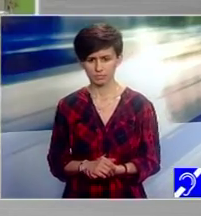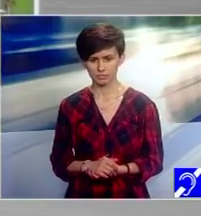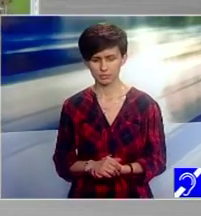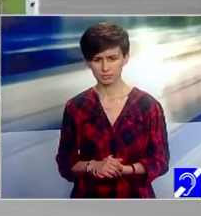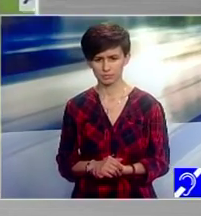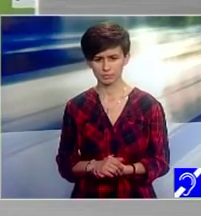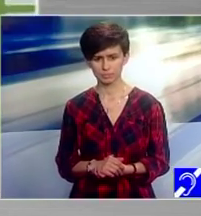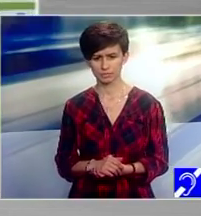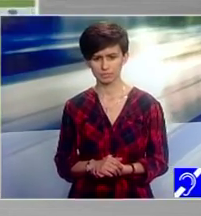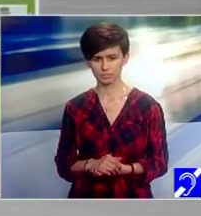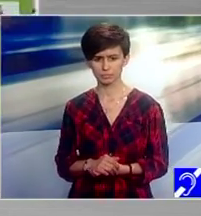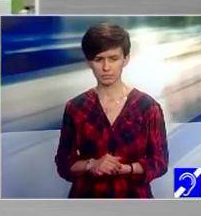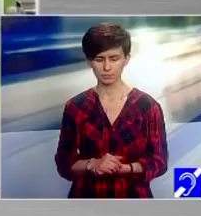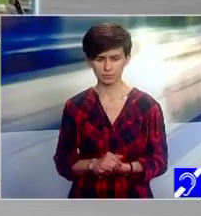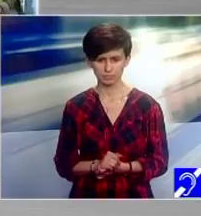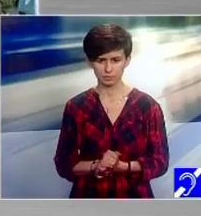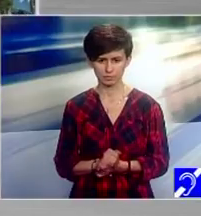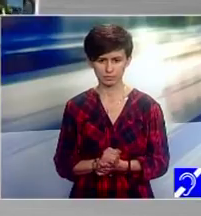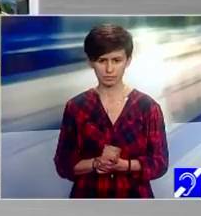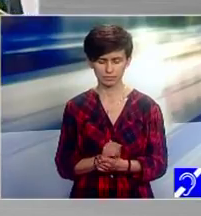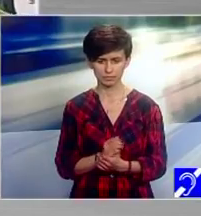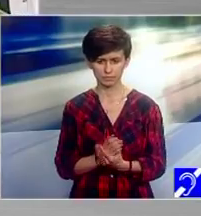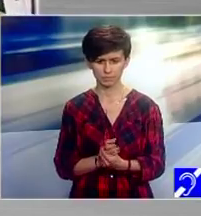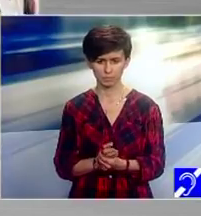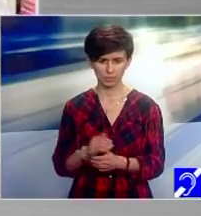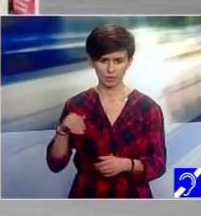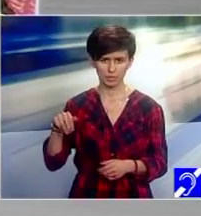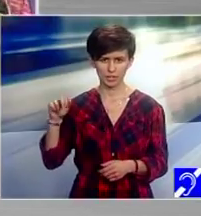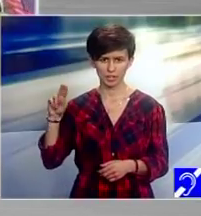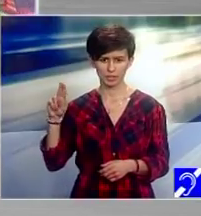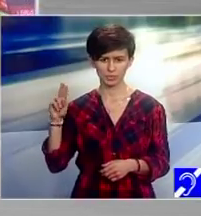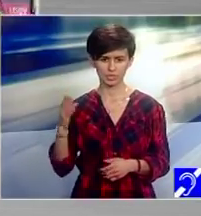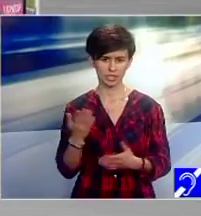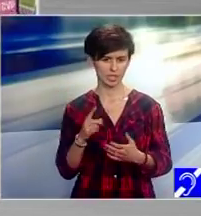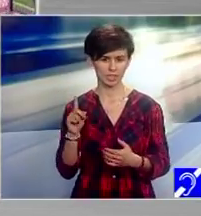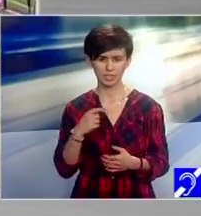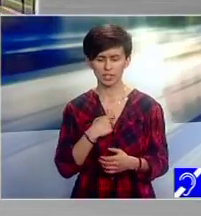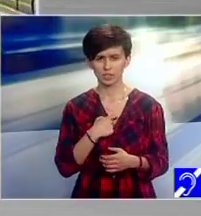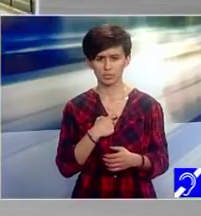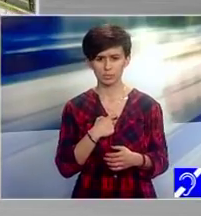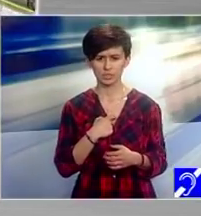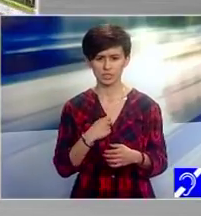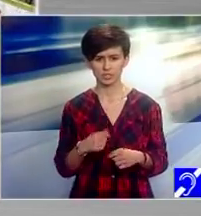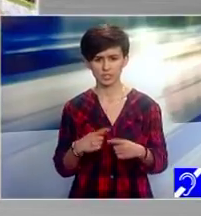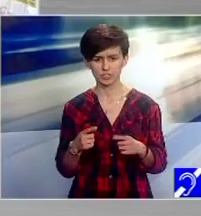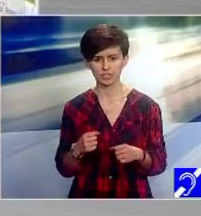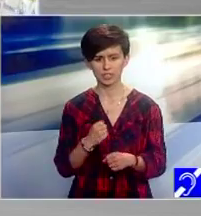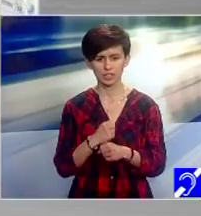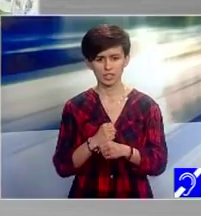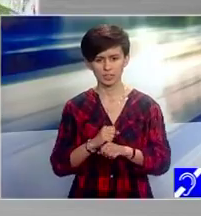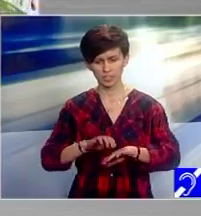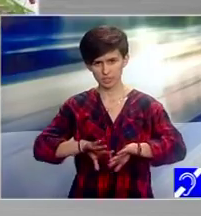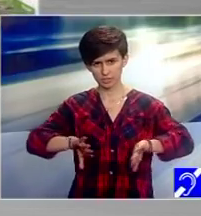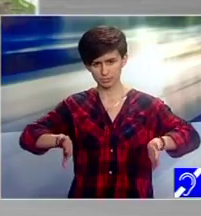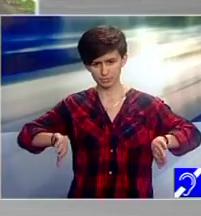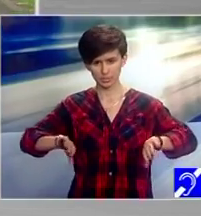start! Haideți cu brășările! V-a dat Mihai un start pe care n-aveți cum să ratați. Atenție, faceți loc, eliberați